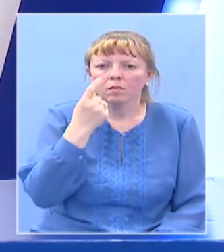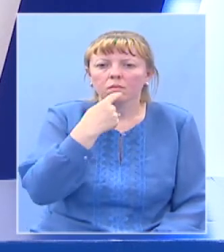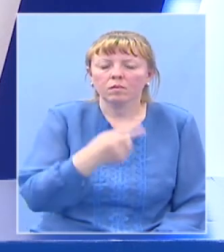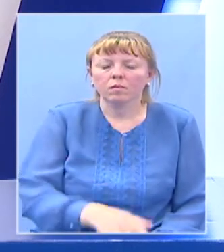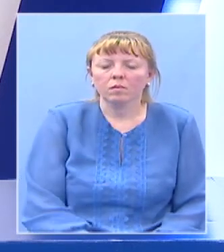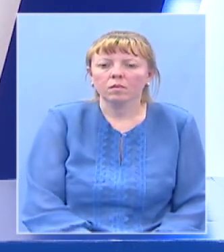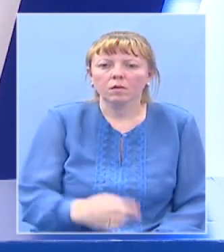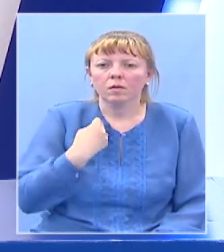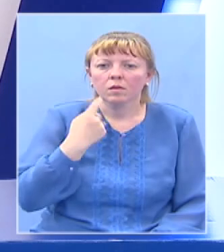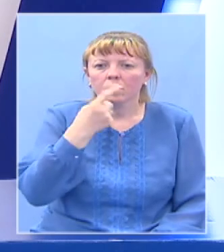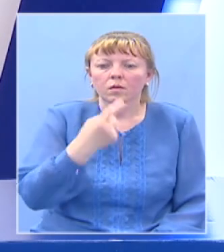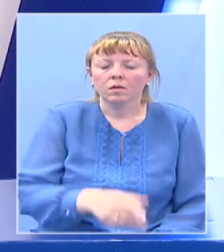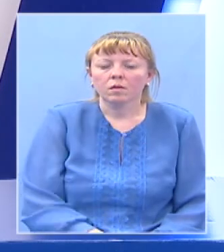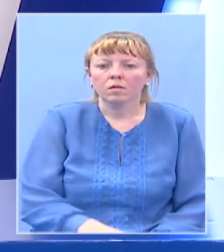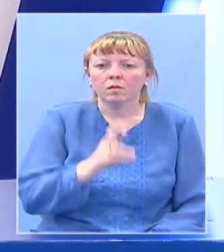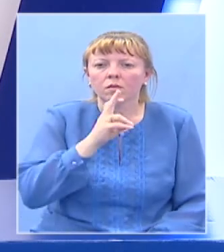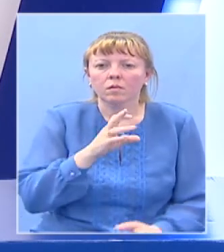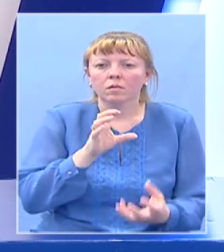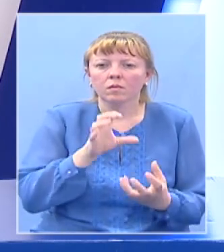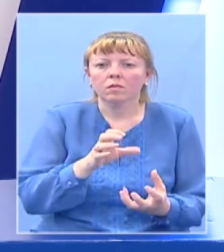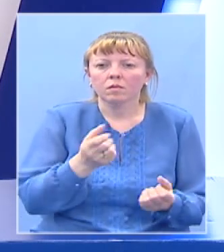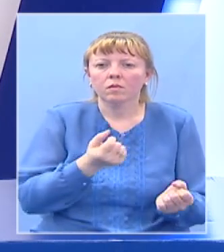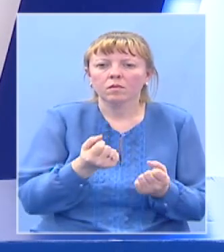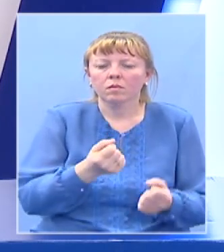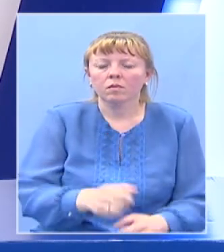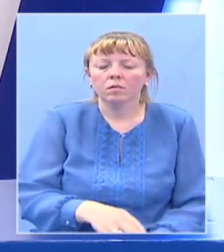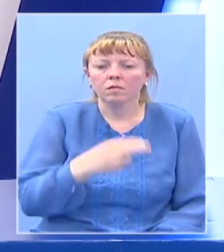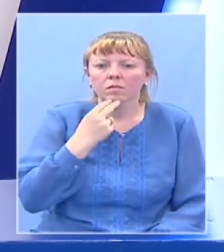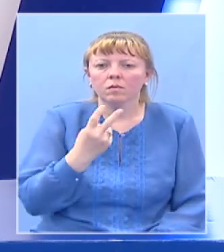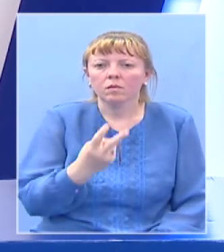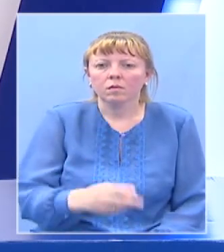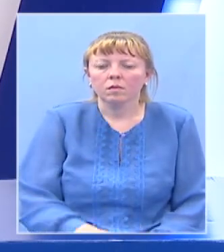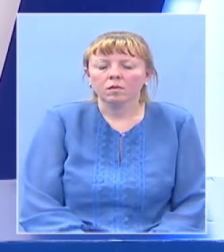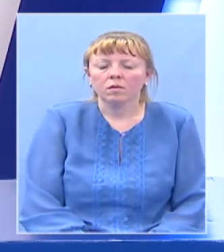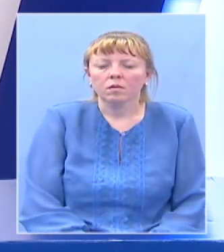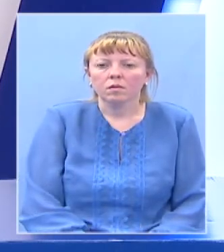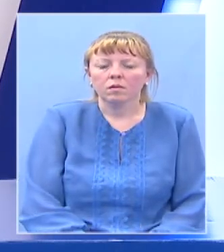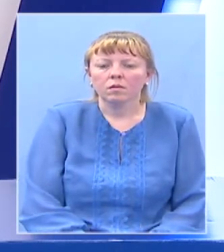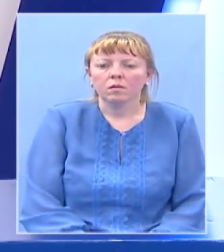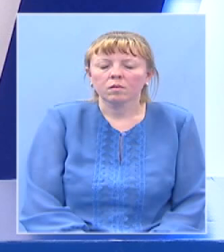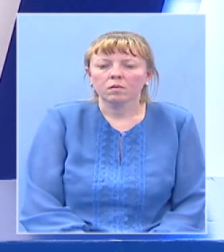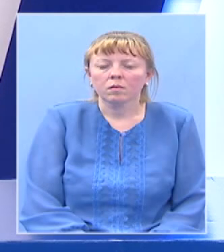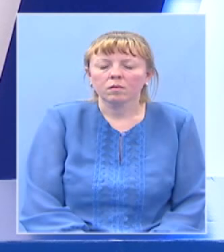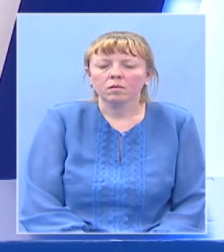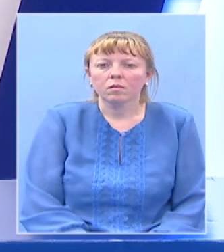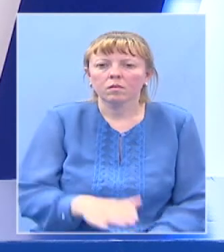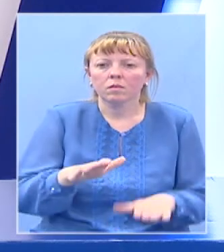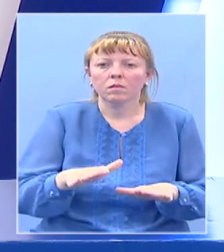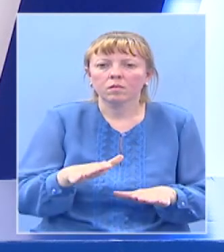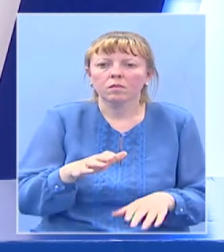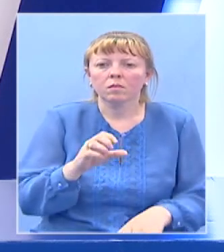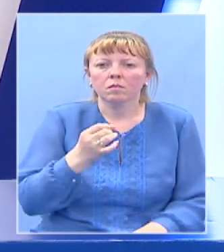это должностные лица осет государственный транспортный контроль это конечно же первую очередь это весогабаритный